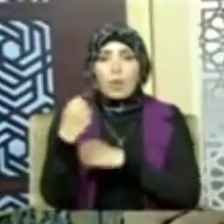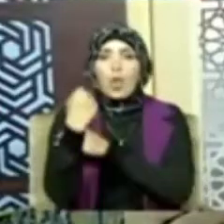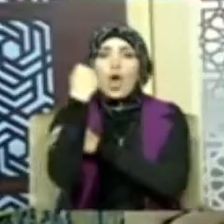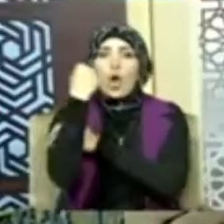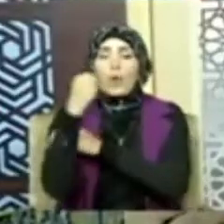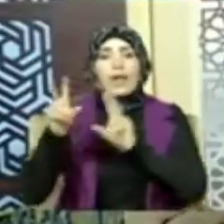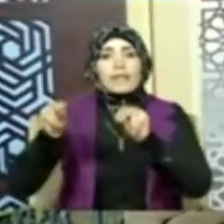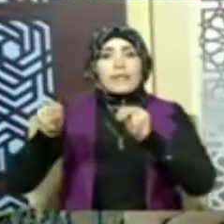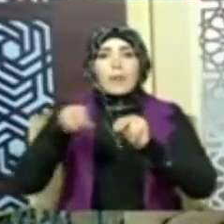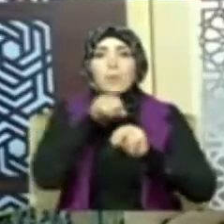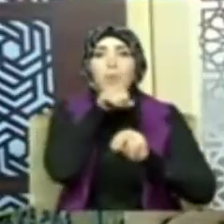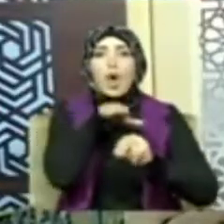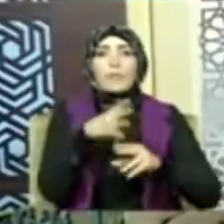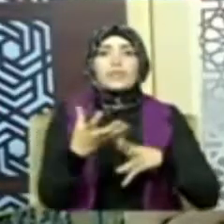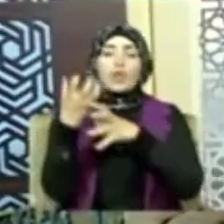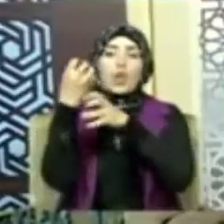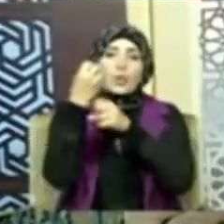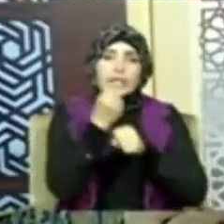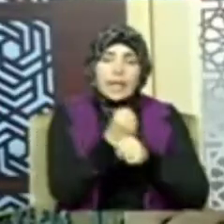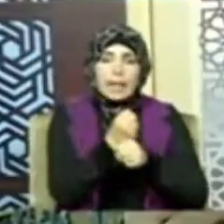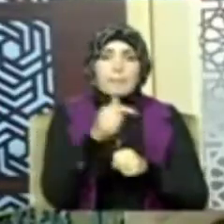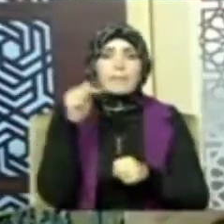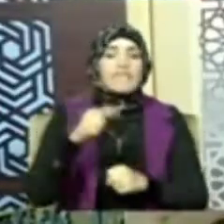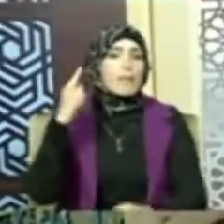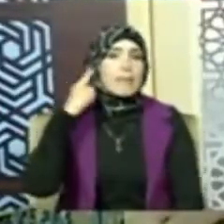صلى الله عليه وسلم في دولة المدينة.